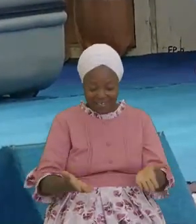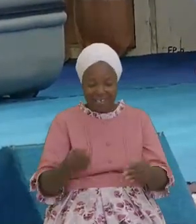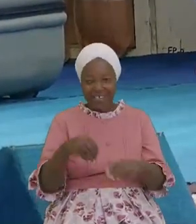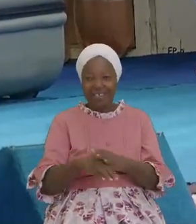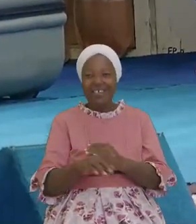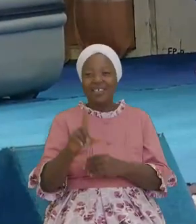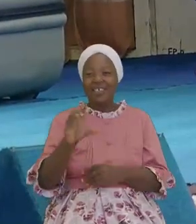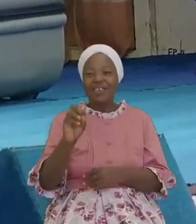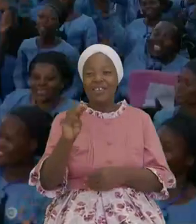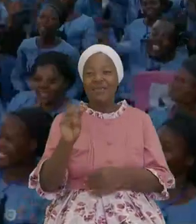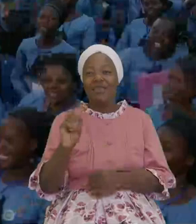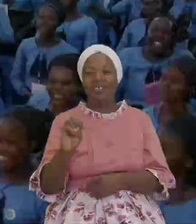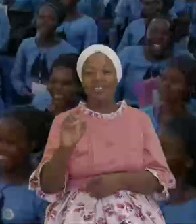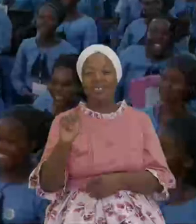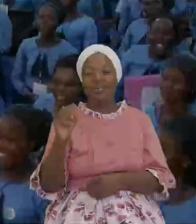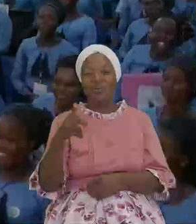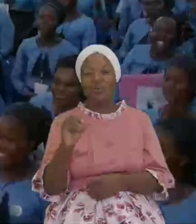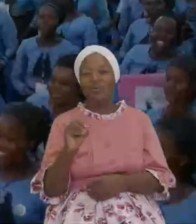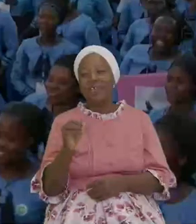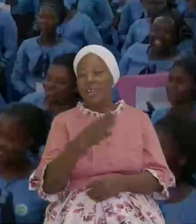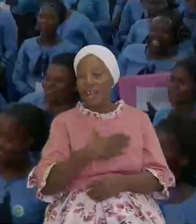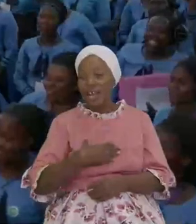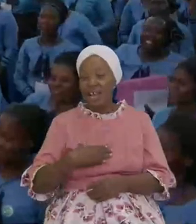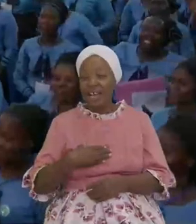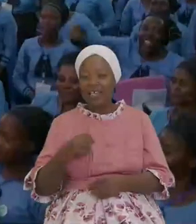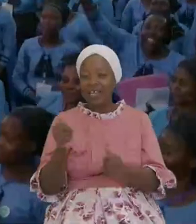la croisade commence à Lomé au Togo